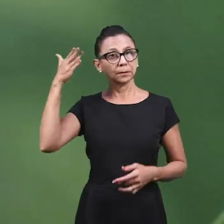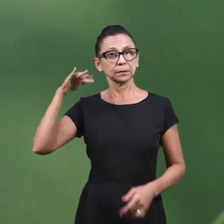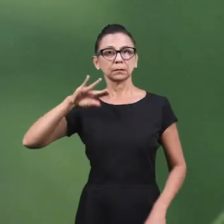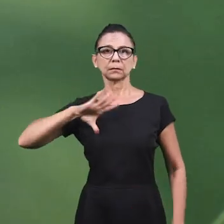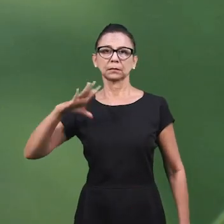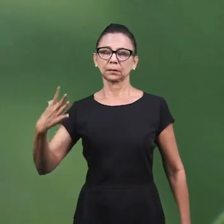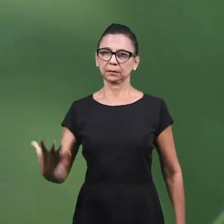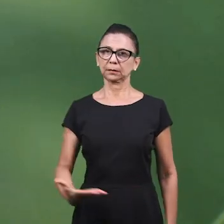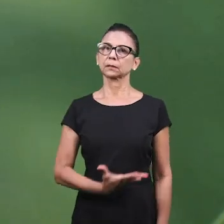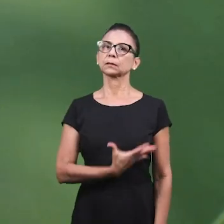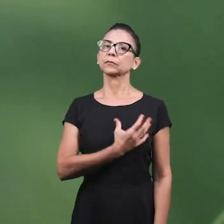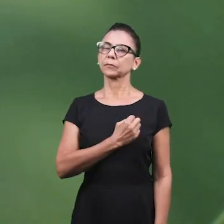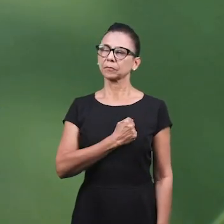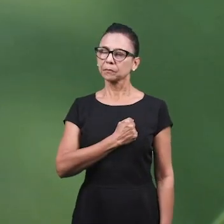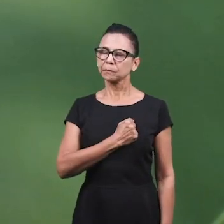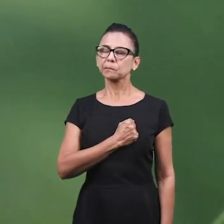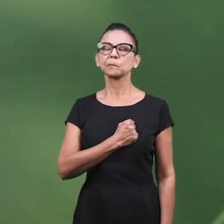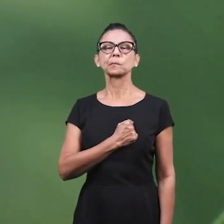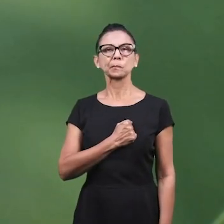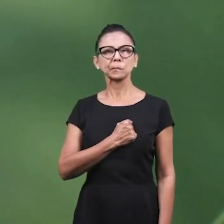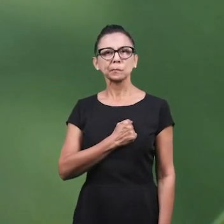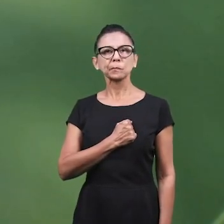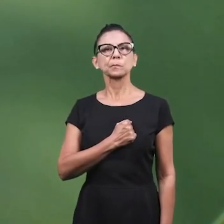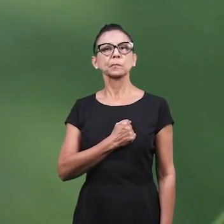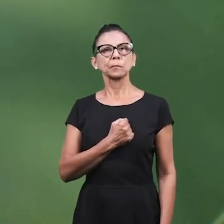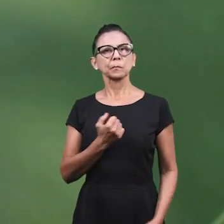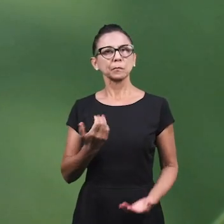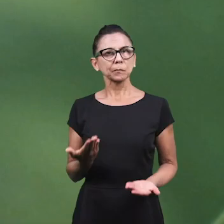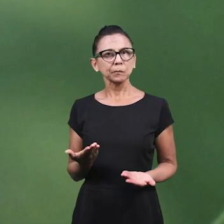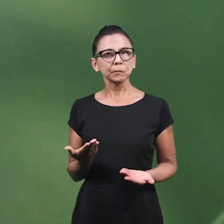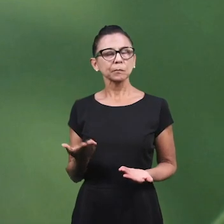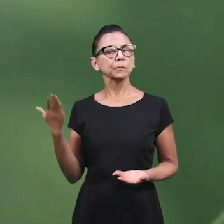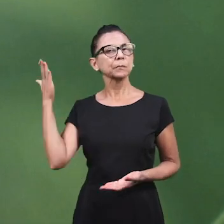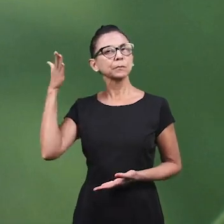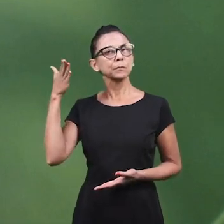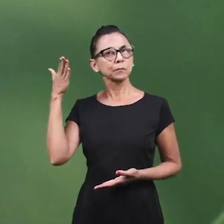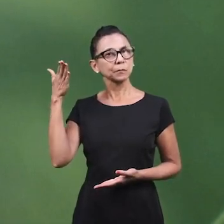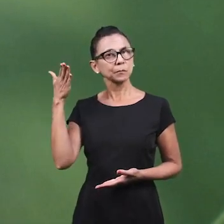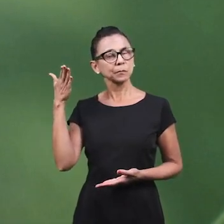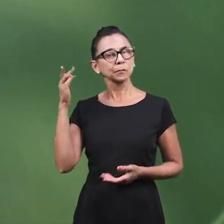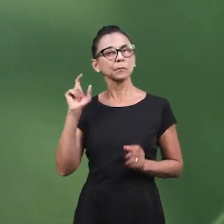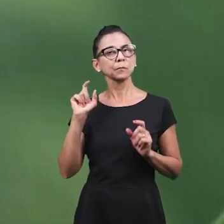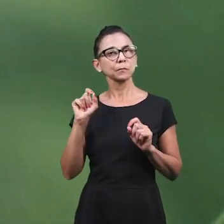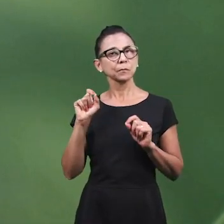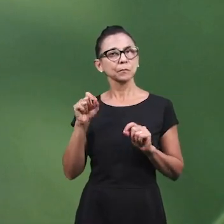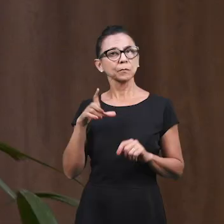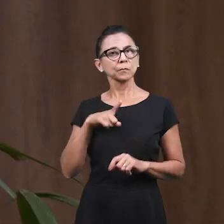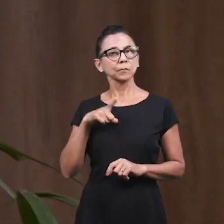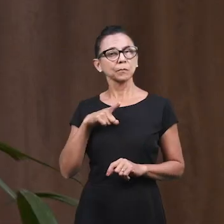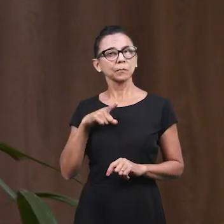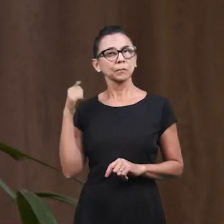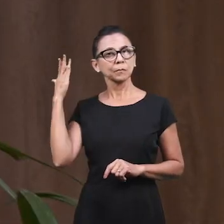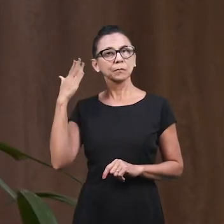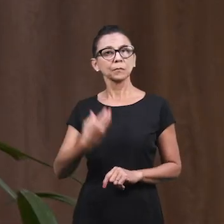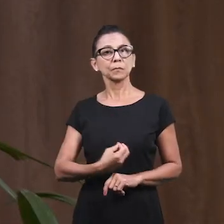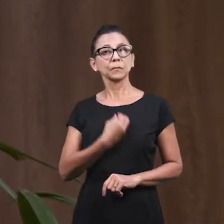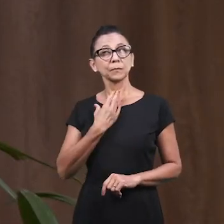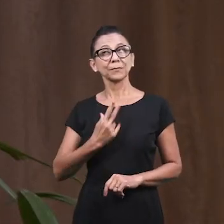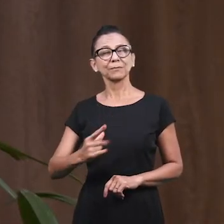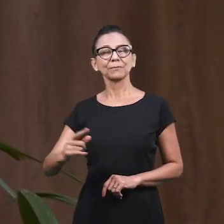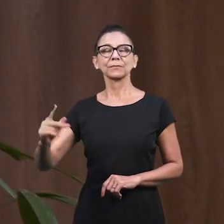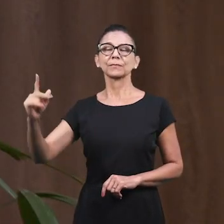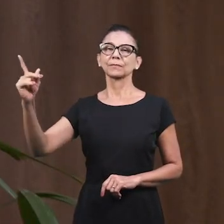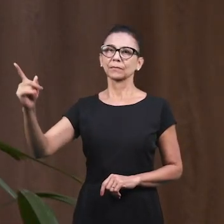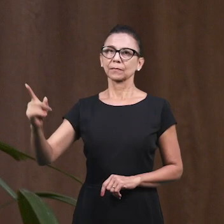послание спасения для человека. И в этом послании спасения находится заключена жизнь